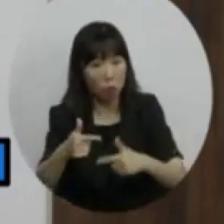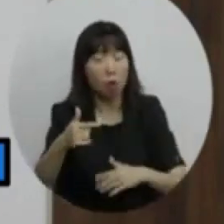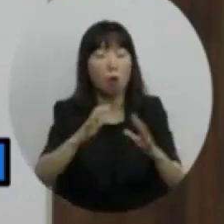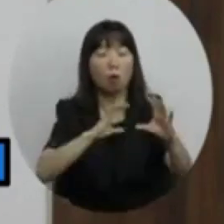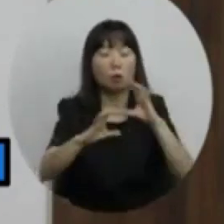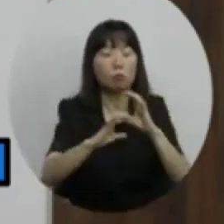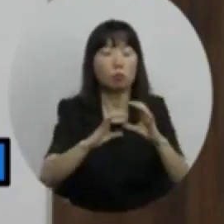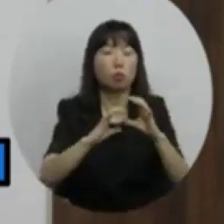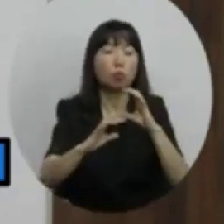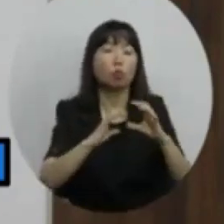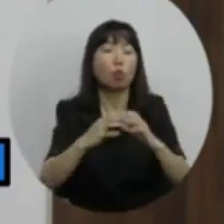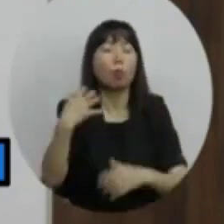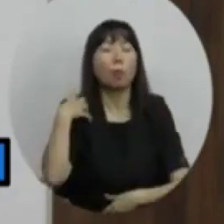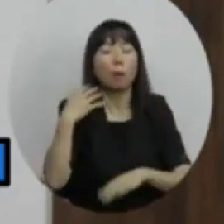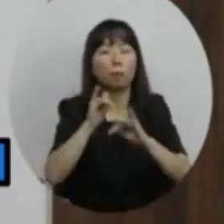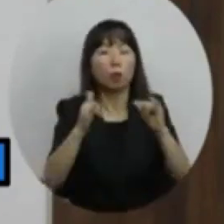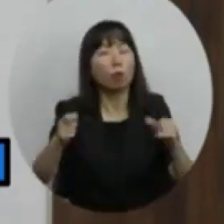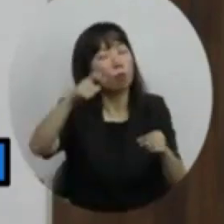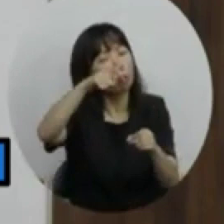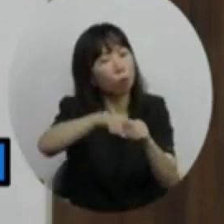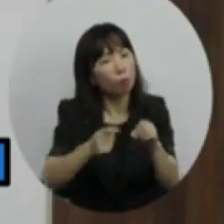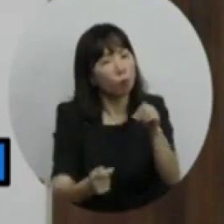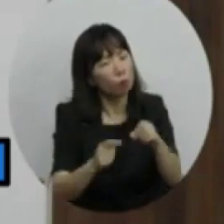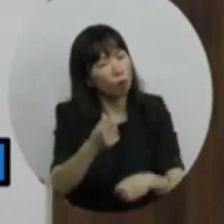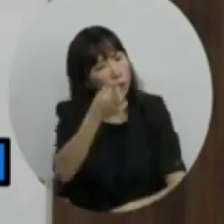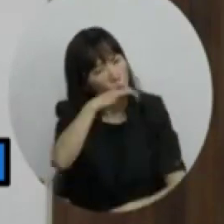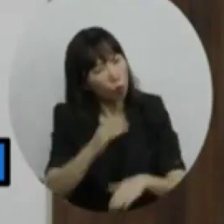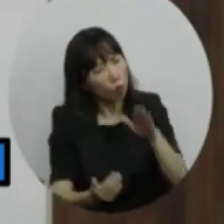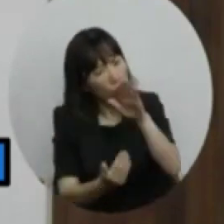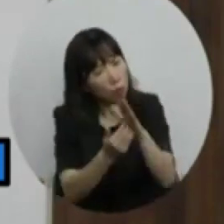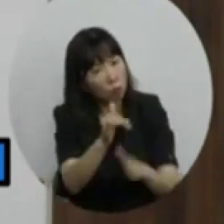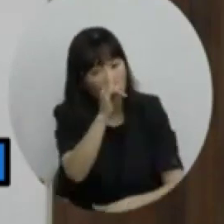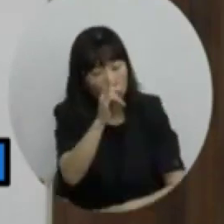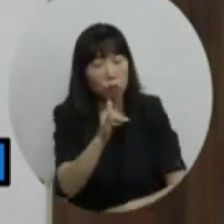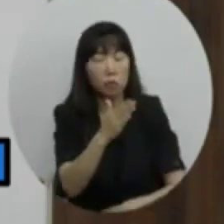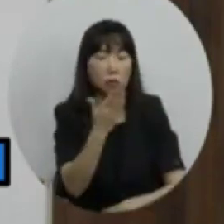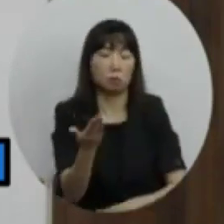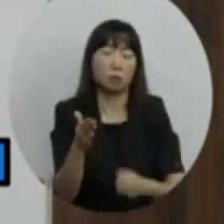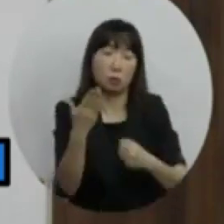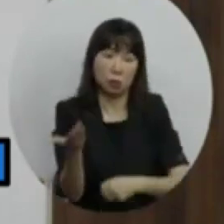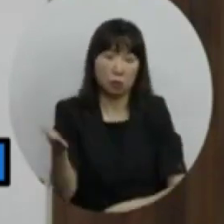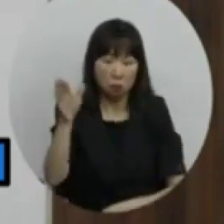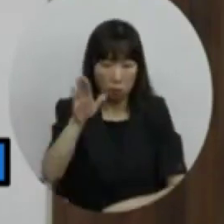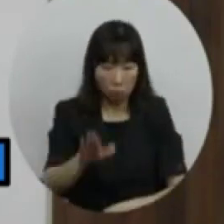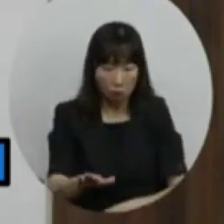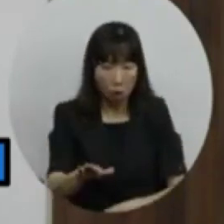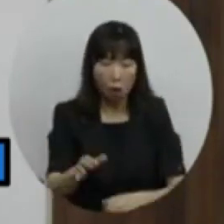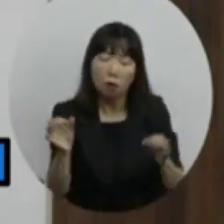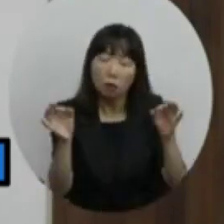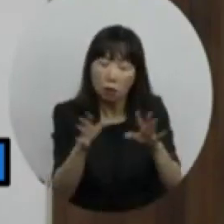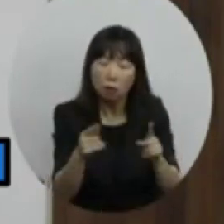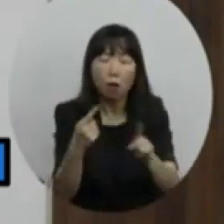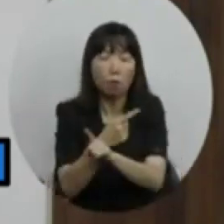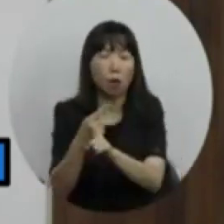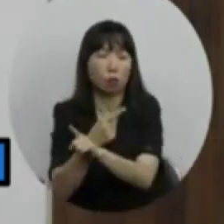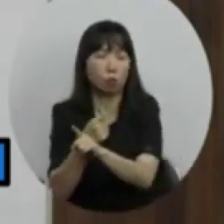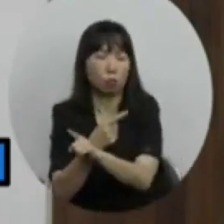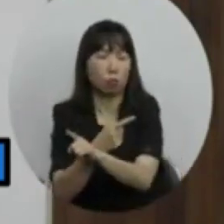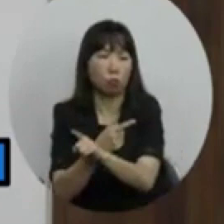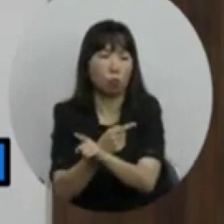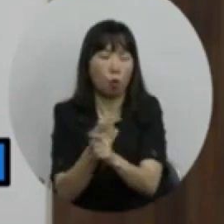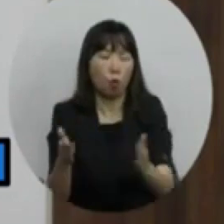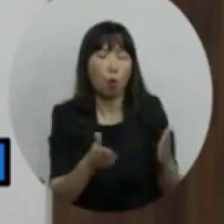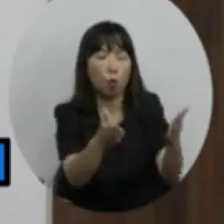담당관을 폐지하여 목표를 효과적으로 달성할 수 있음에도 부서별 단순 기능 조정을 통해서 도로권을